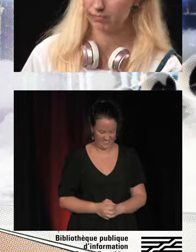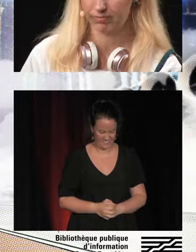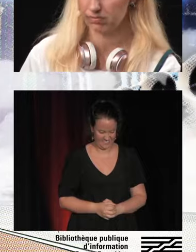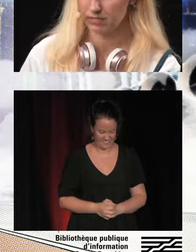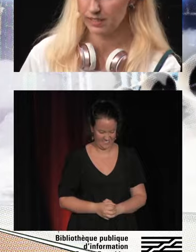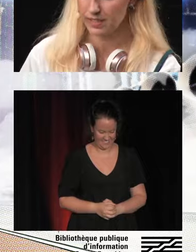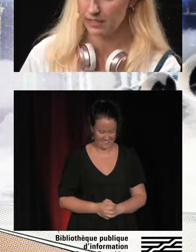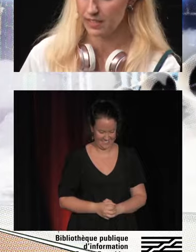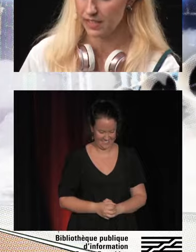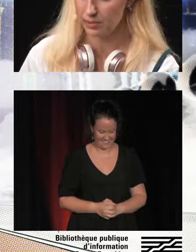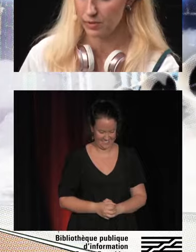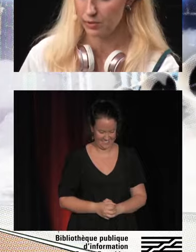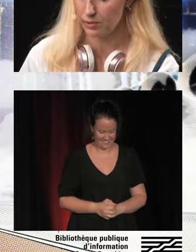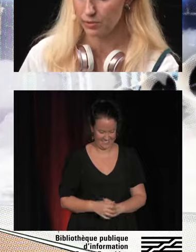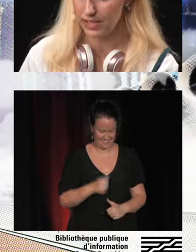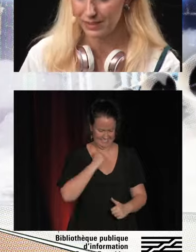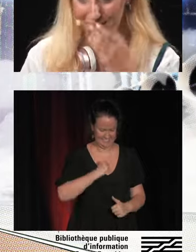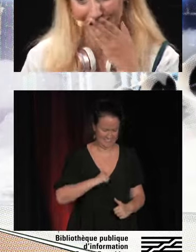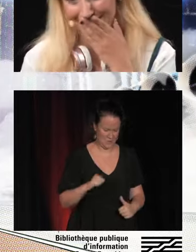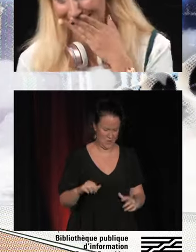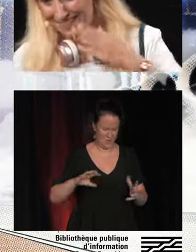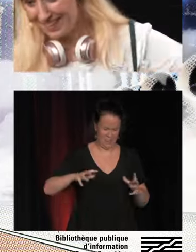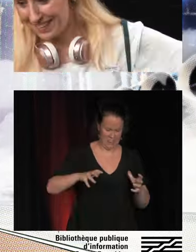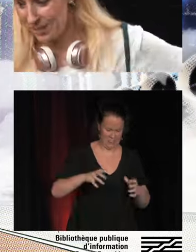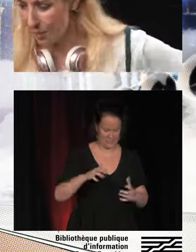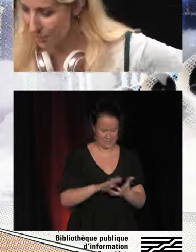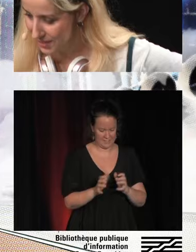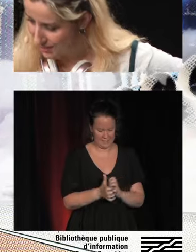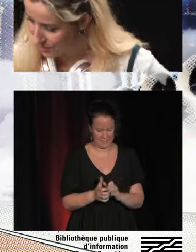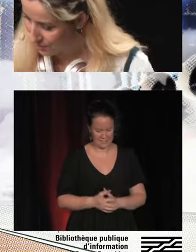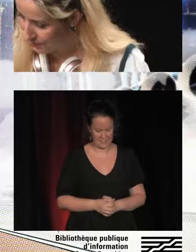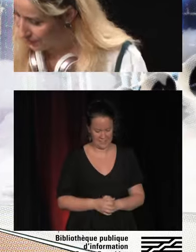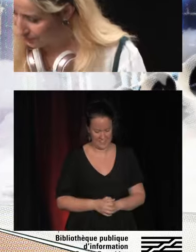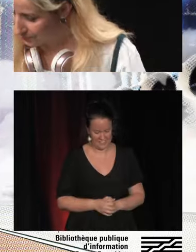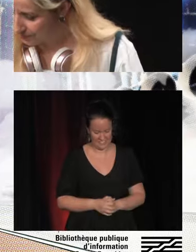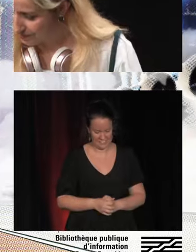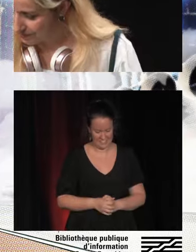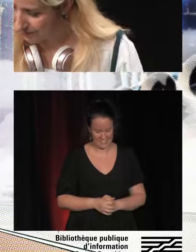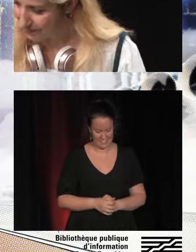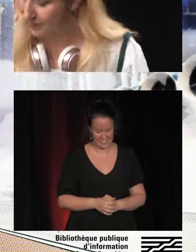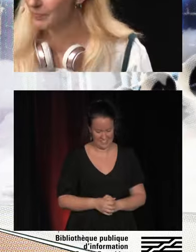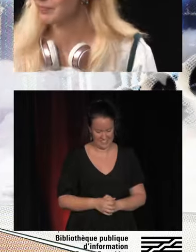Bougez. Ça va être terrible, hein, ce lag. Qui m'a envoyé, Seigneur?